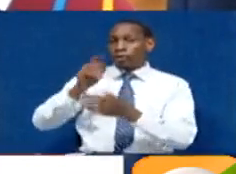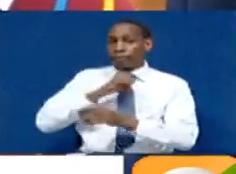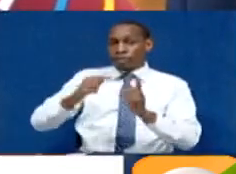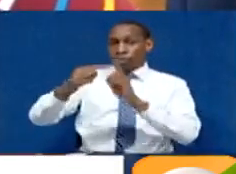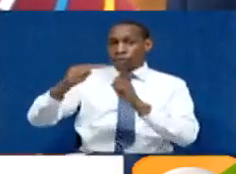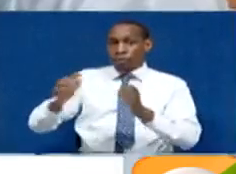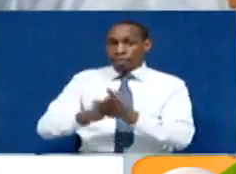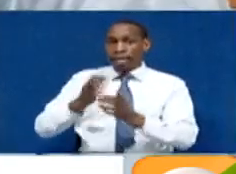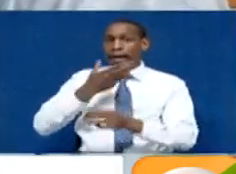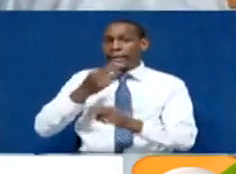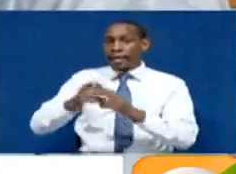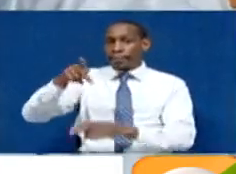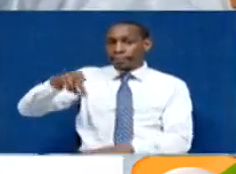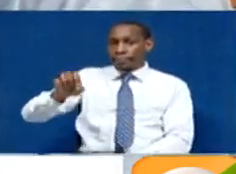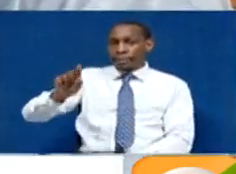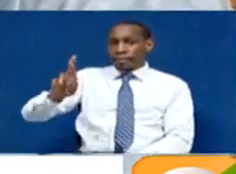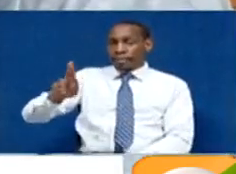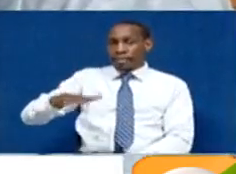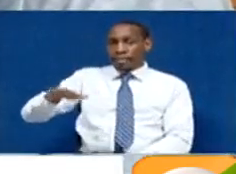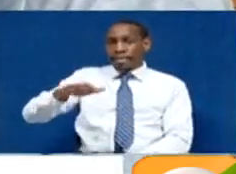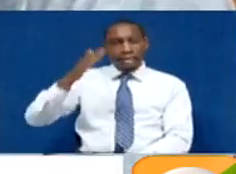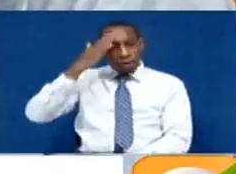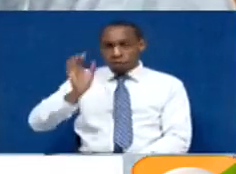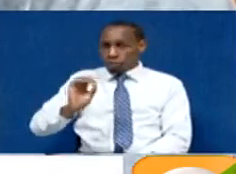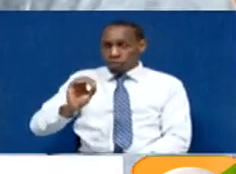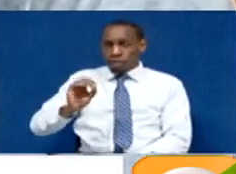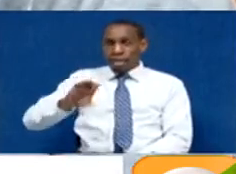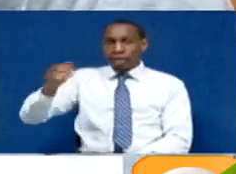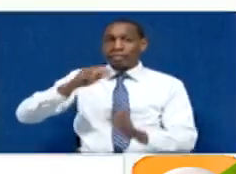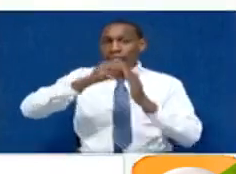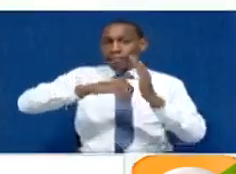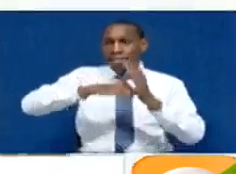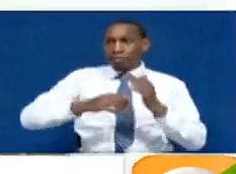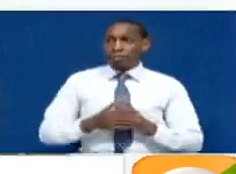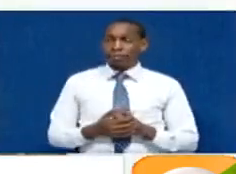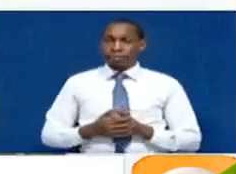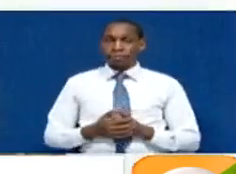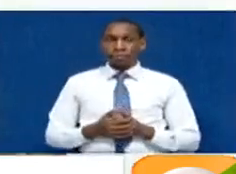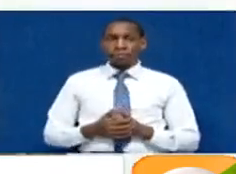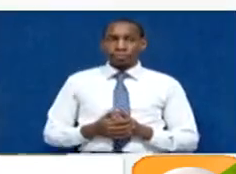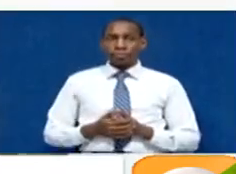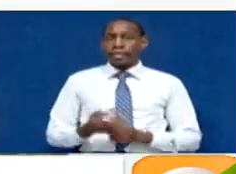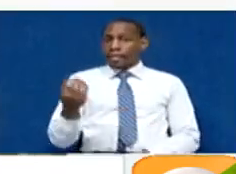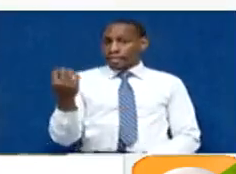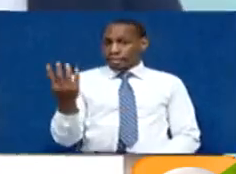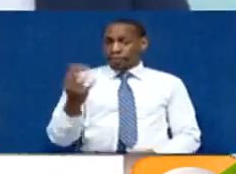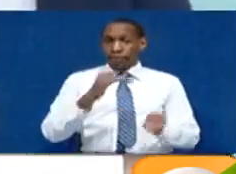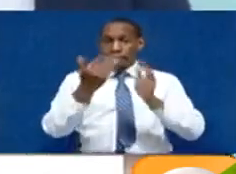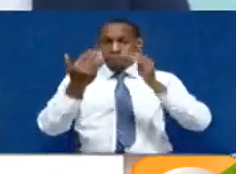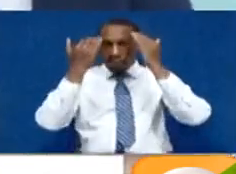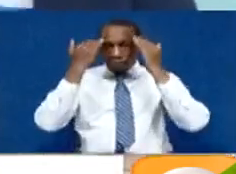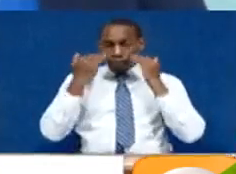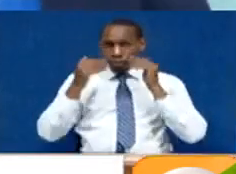katika mauaji ya Peter Mutua Mutua katika eneo lisilojulikana kaunti ya Machakos. Wanne hao